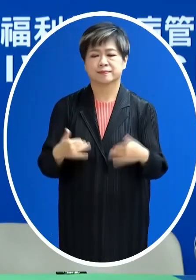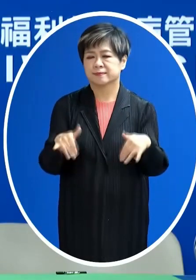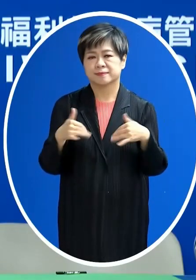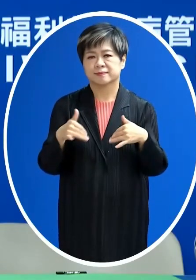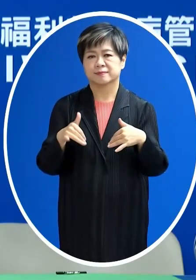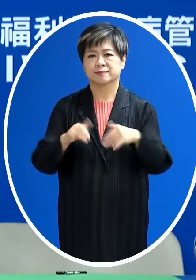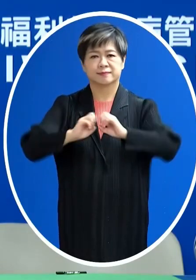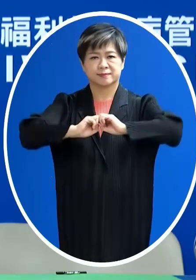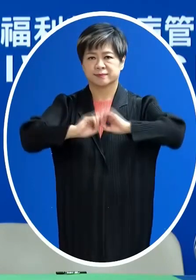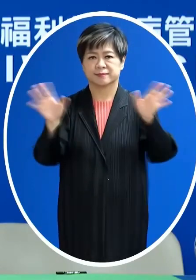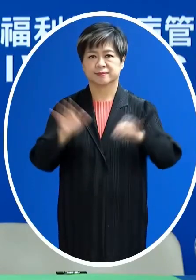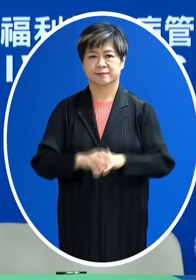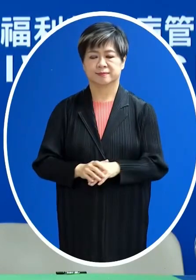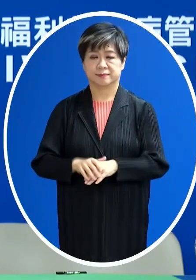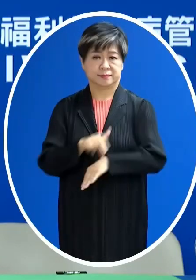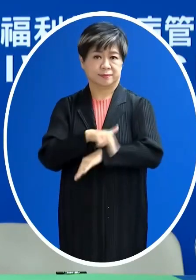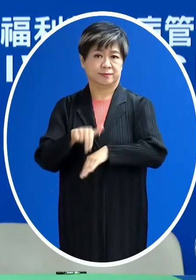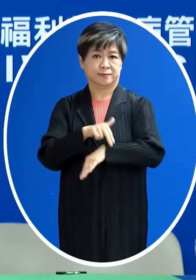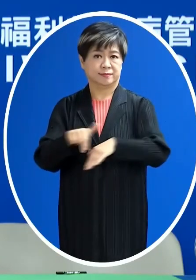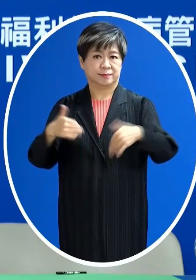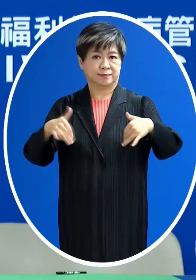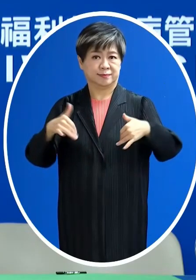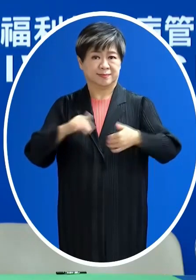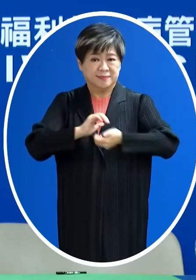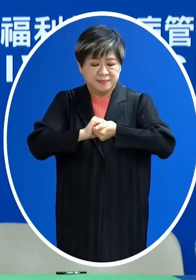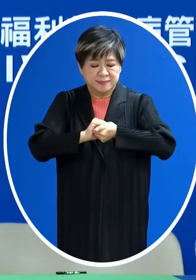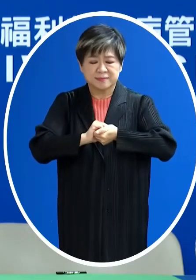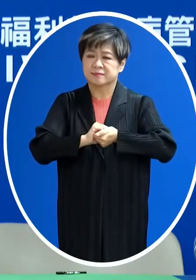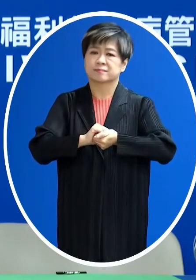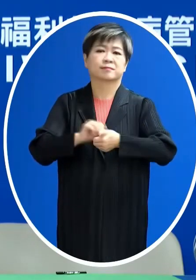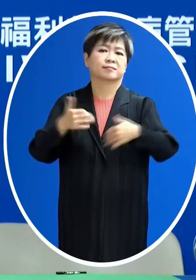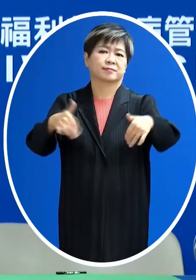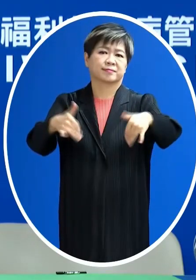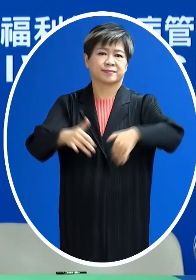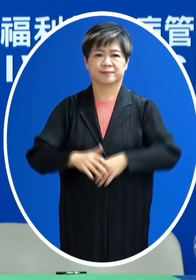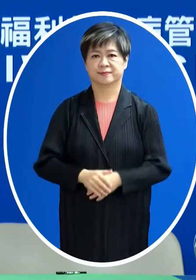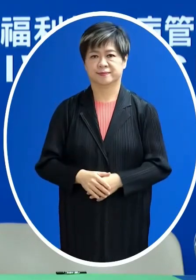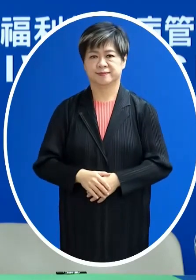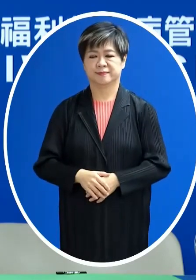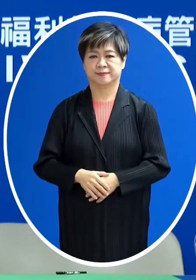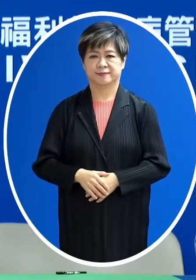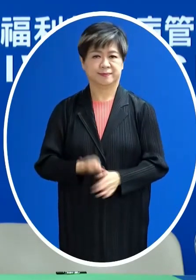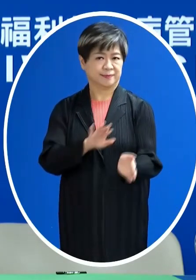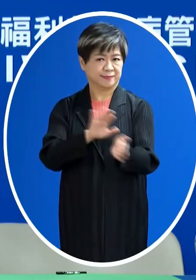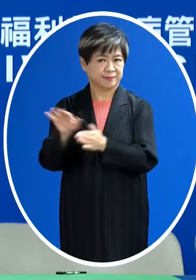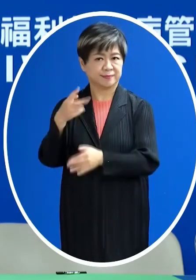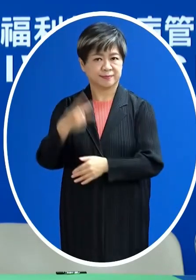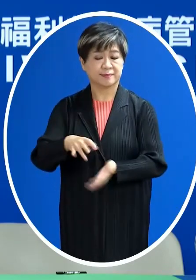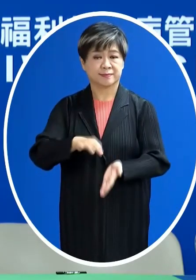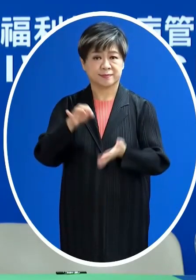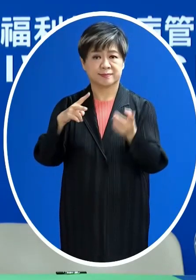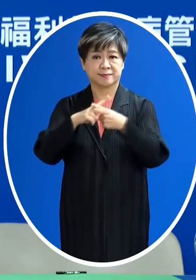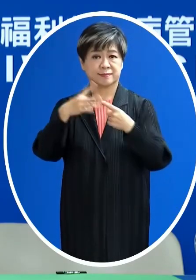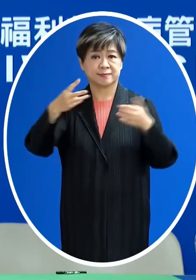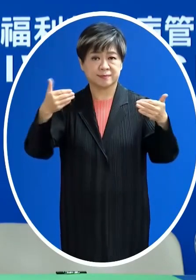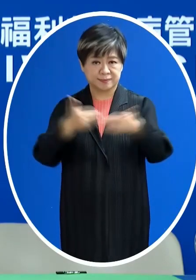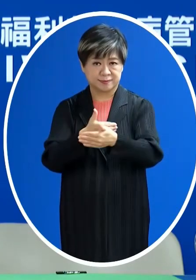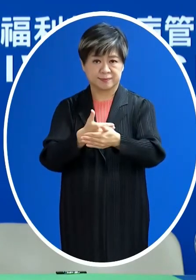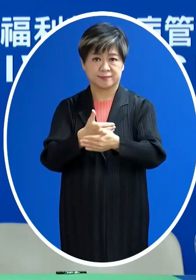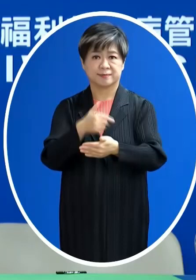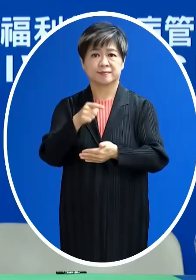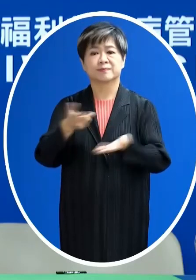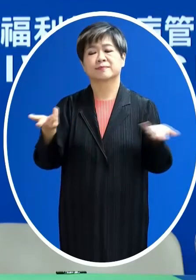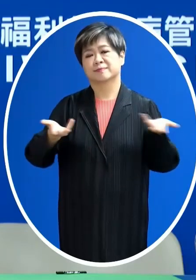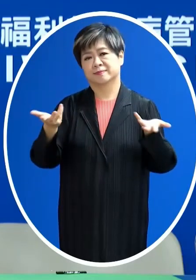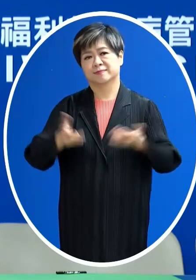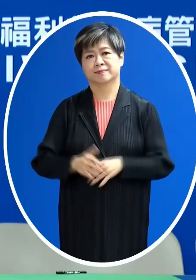没有这方面的这个规划或是做决定了，还没有这个决定。那另外讲到这个小三通的这个部分，